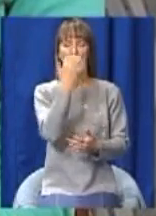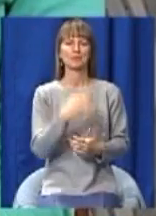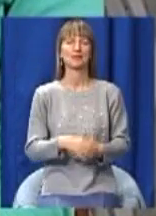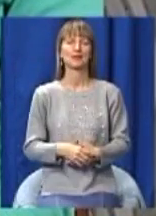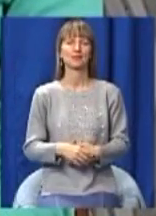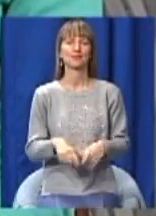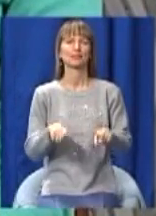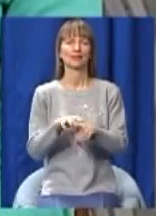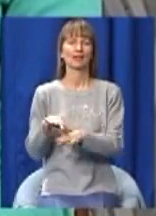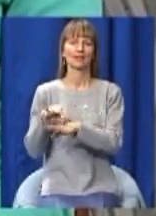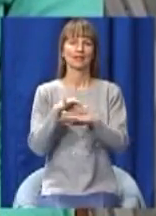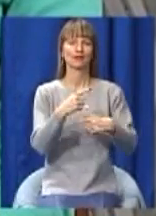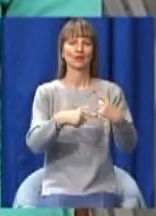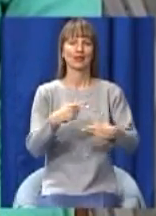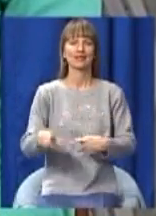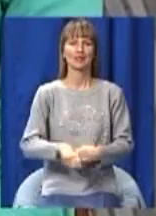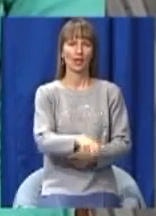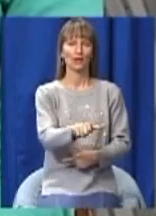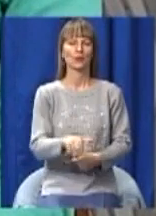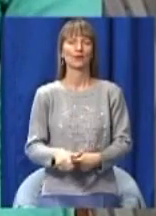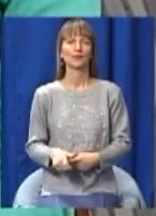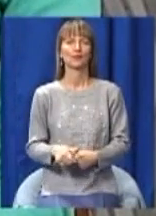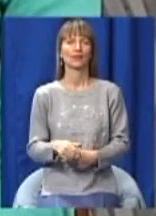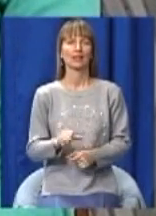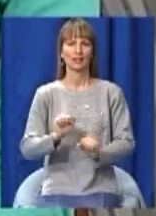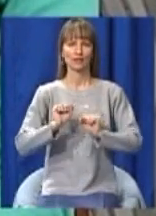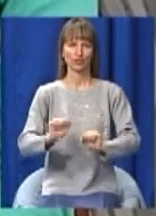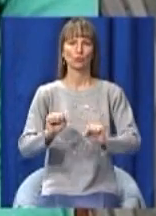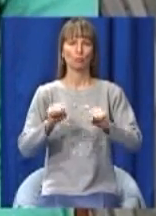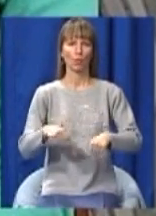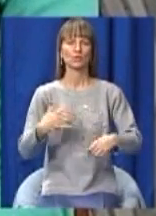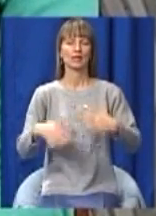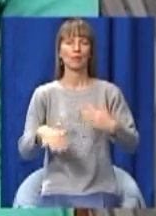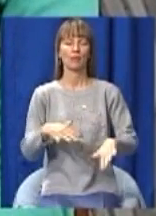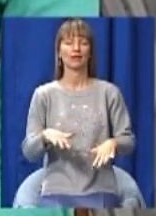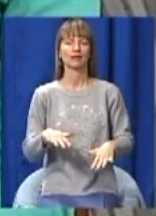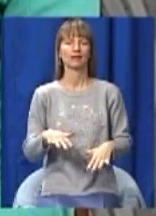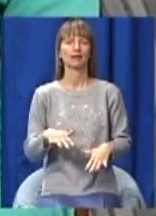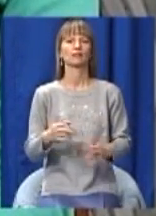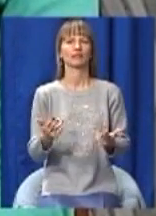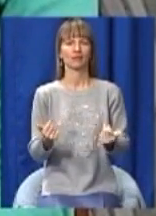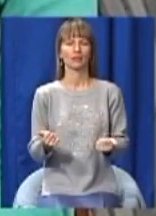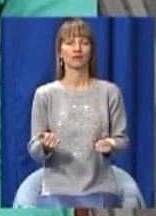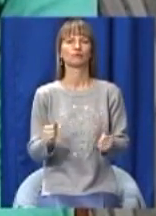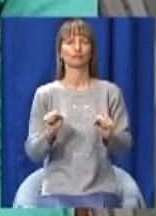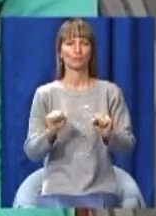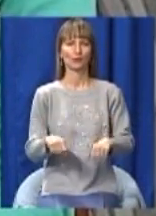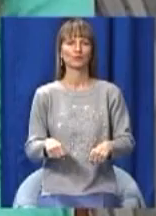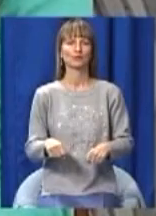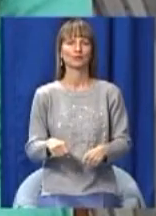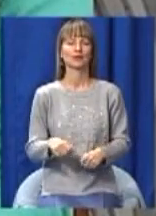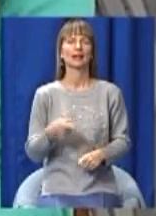пешек воды ты так долго а захотят его не может слабо лишь можем